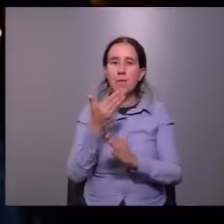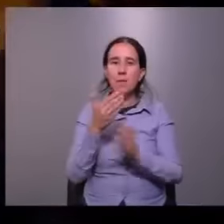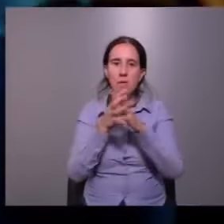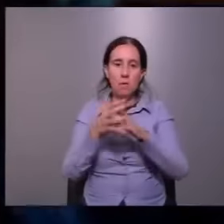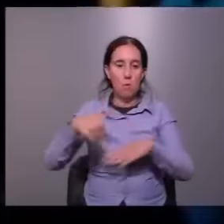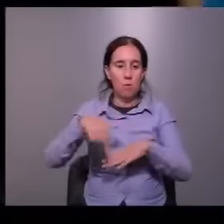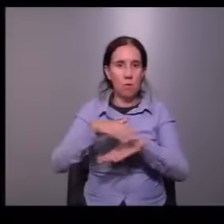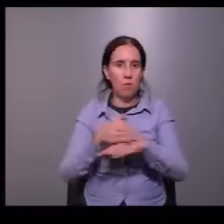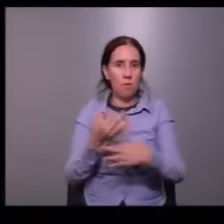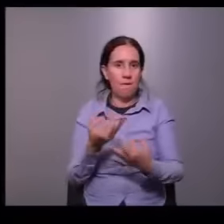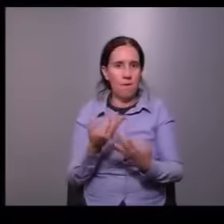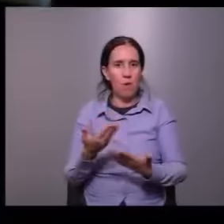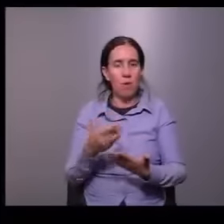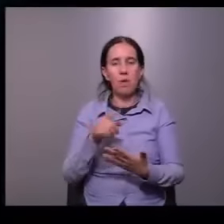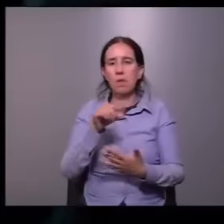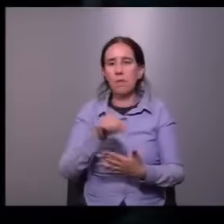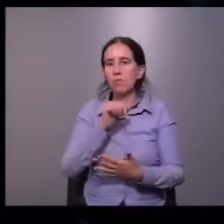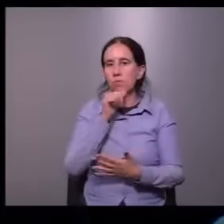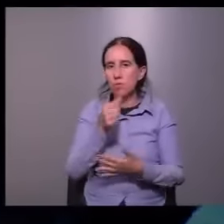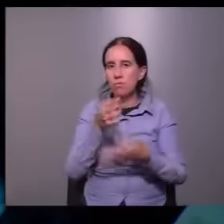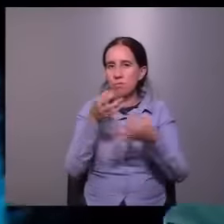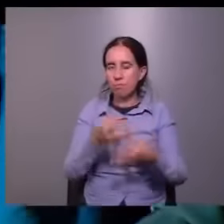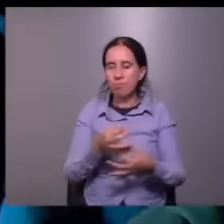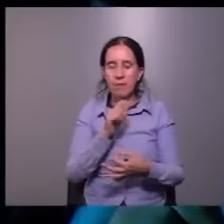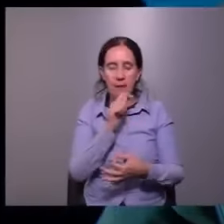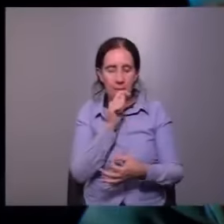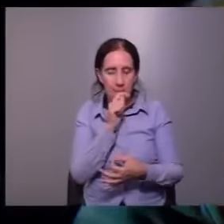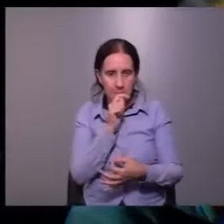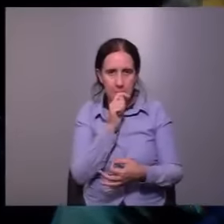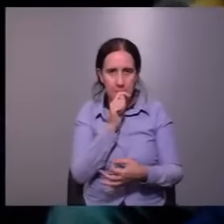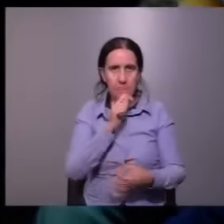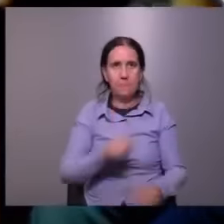del tuo seno, Gesù. Santa Maria,